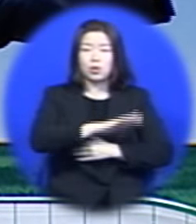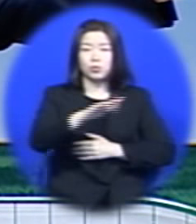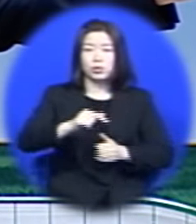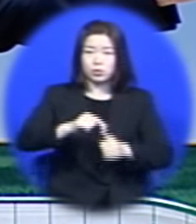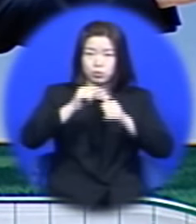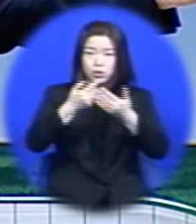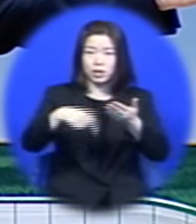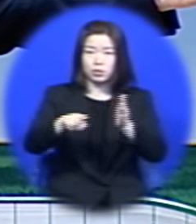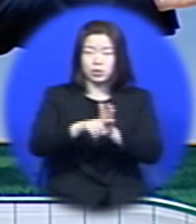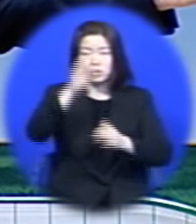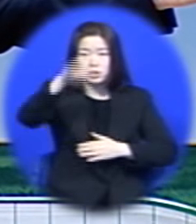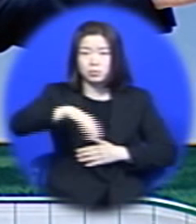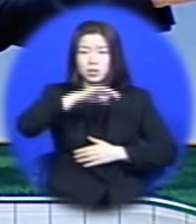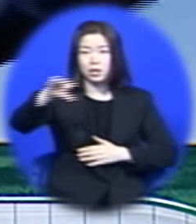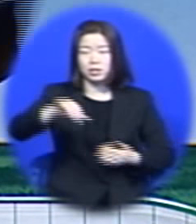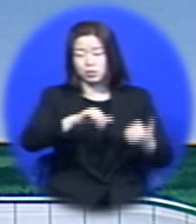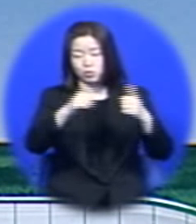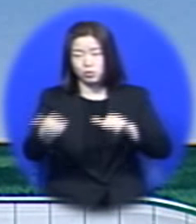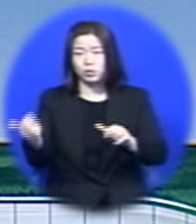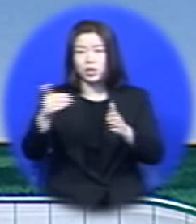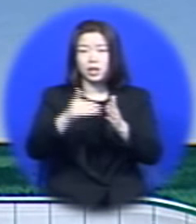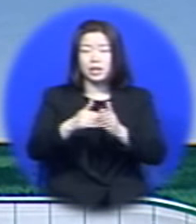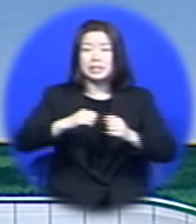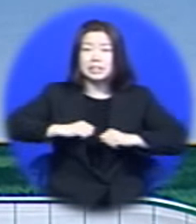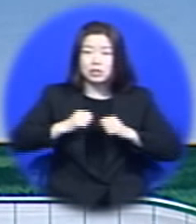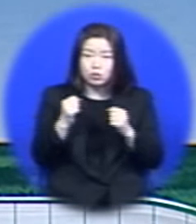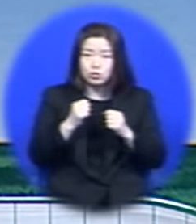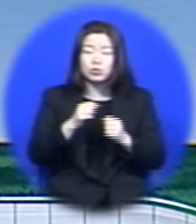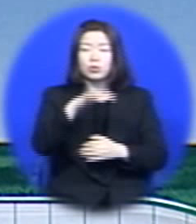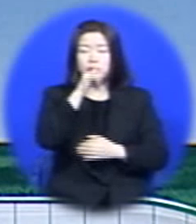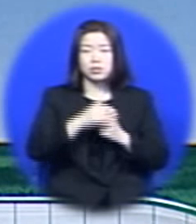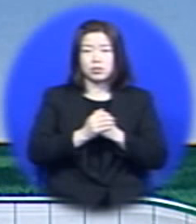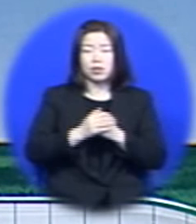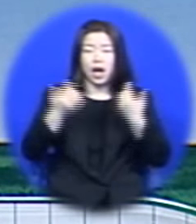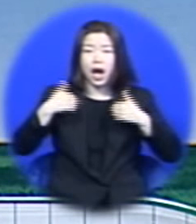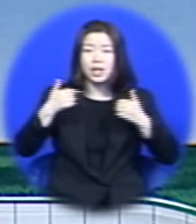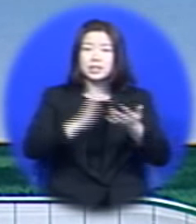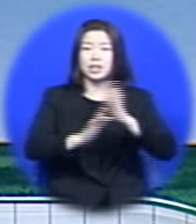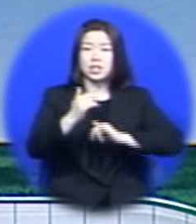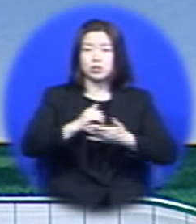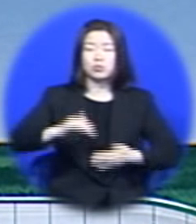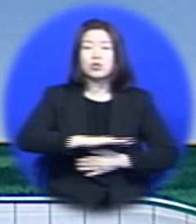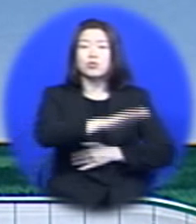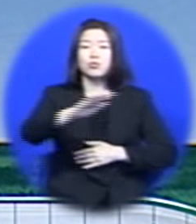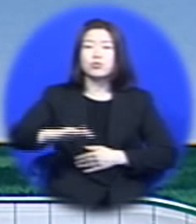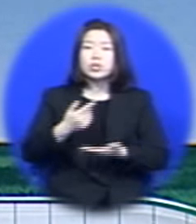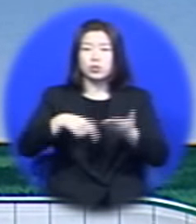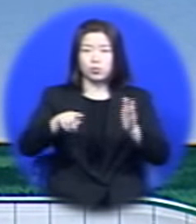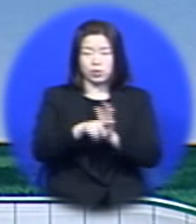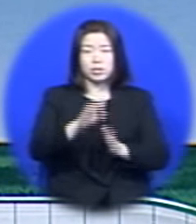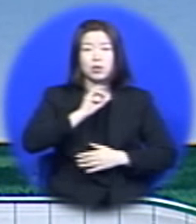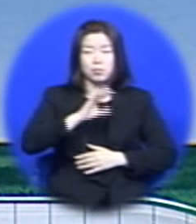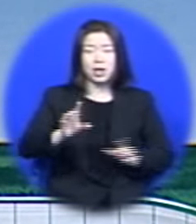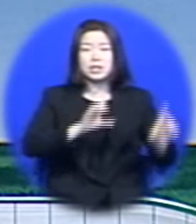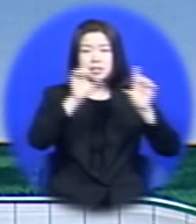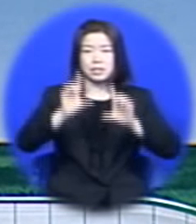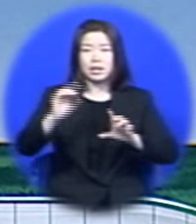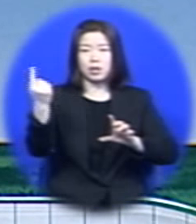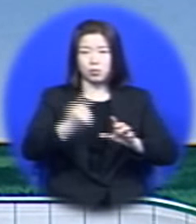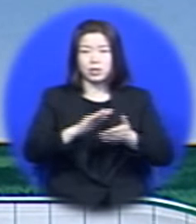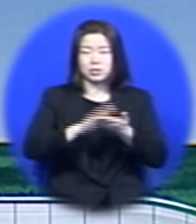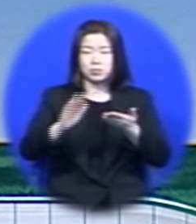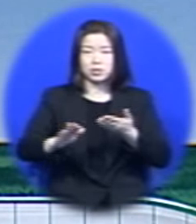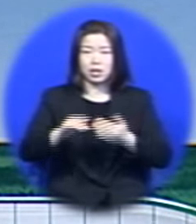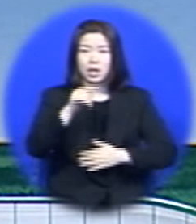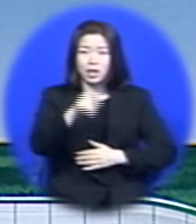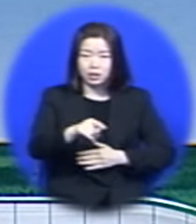죽기까지 순종하셨어요. 예수님은 항상 우리를 위해서만 사셨어요. 그렇게